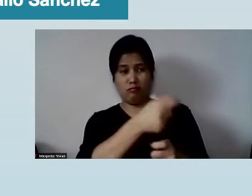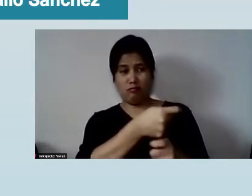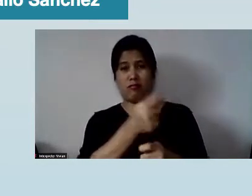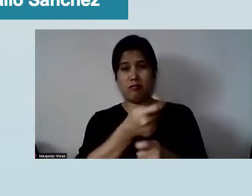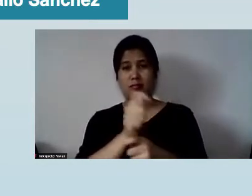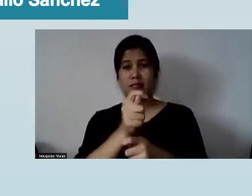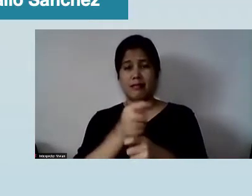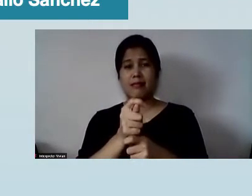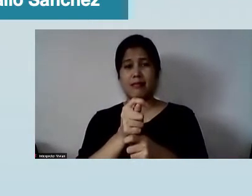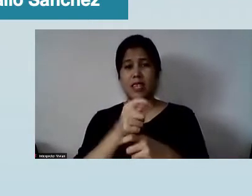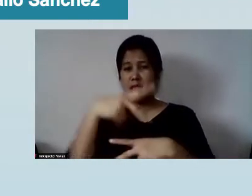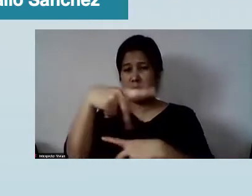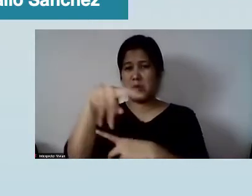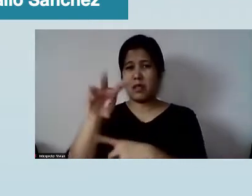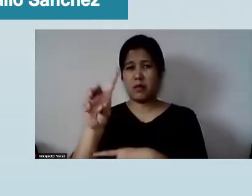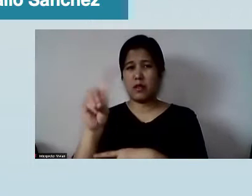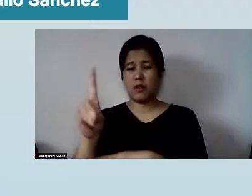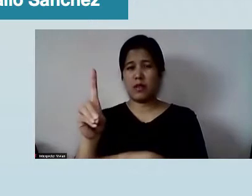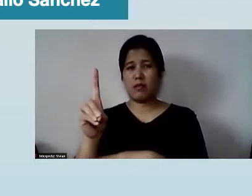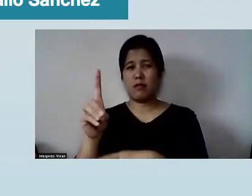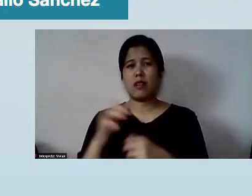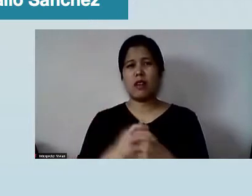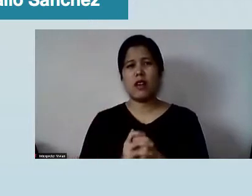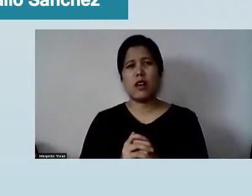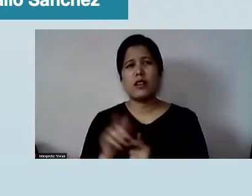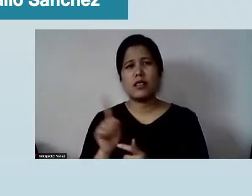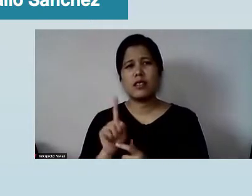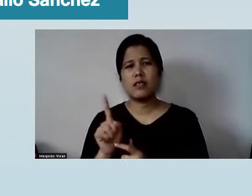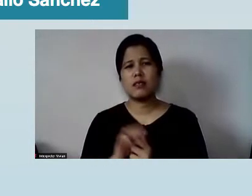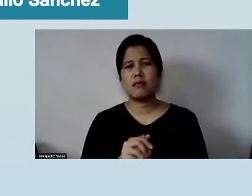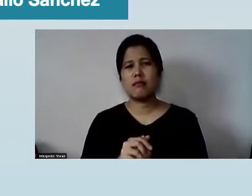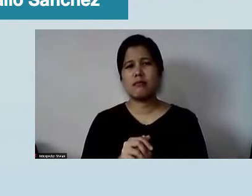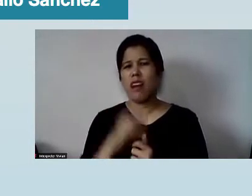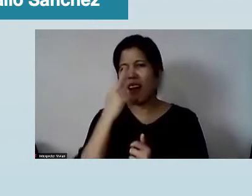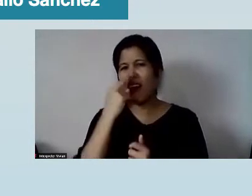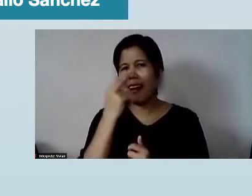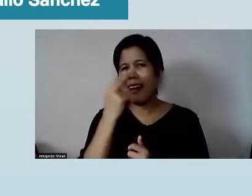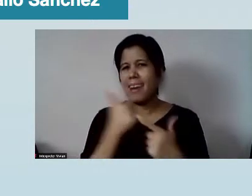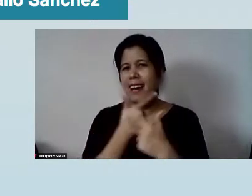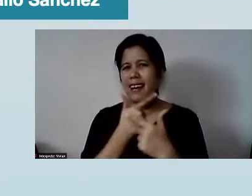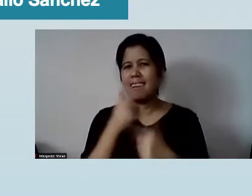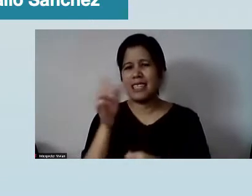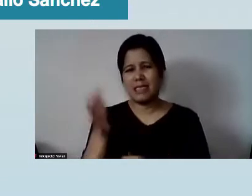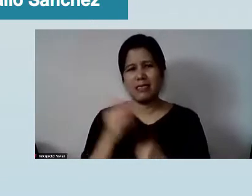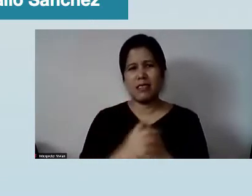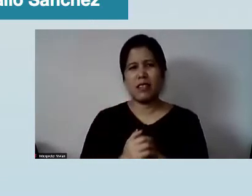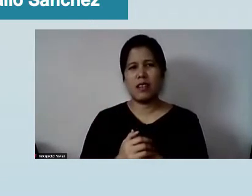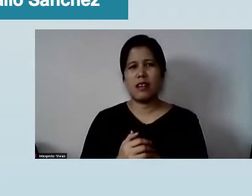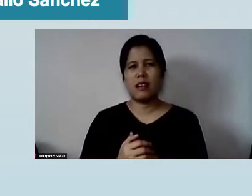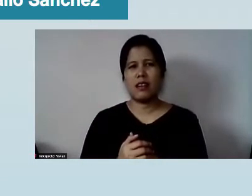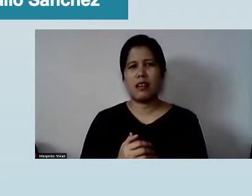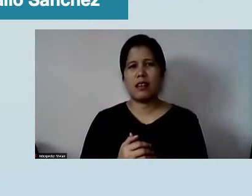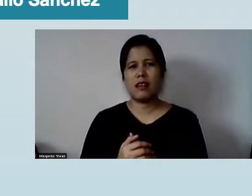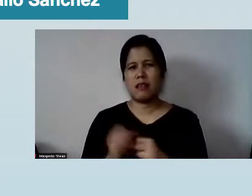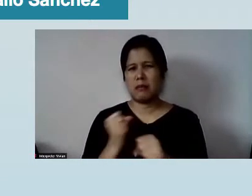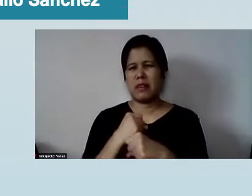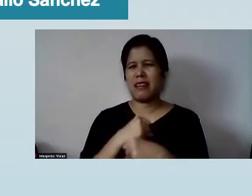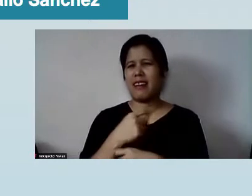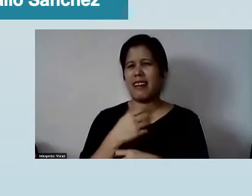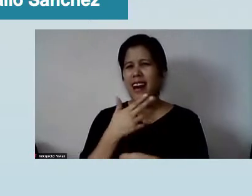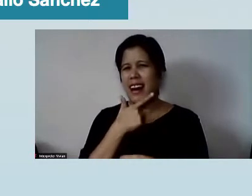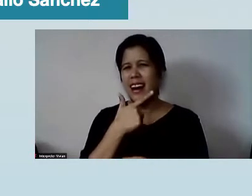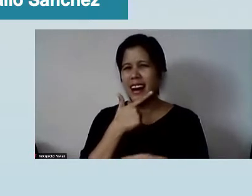ridiculing a person with disability. In what is ridicule? As defined in the law, it is an act of making fun